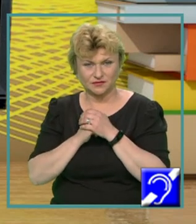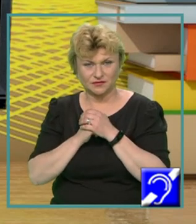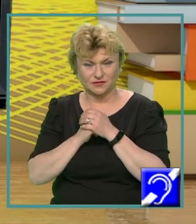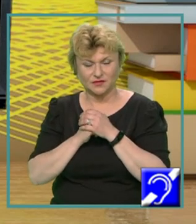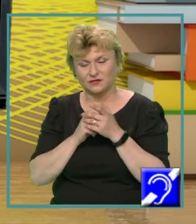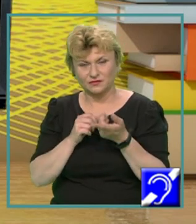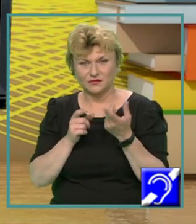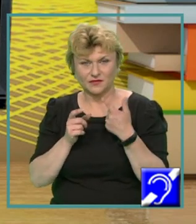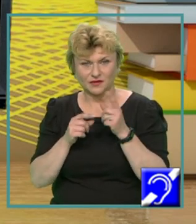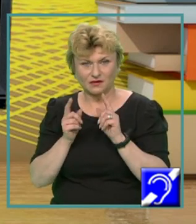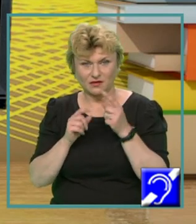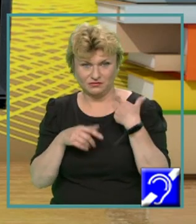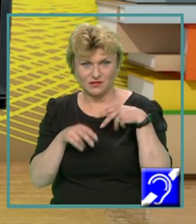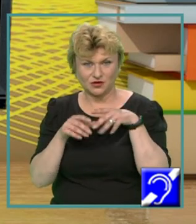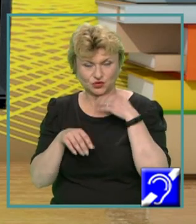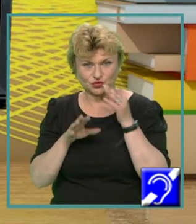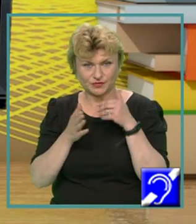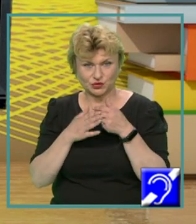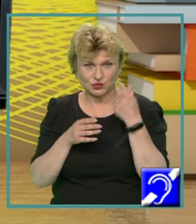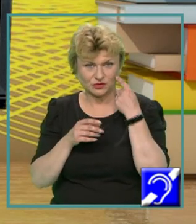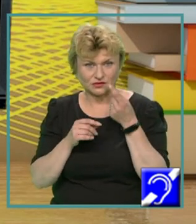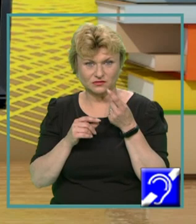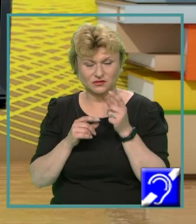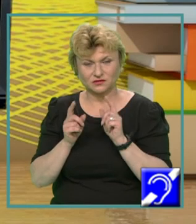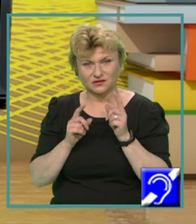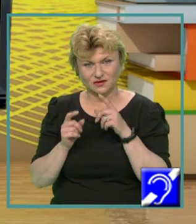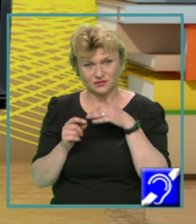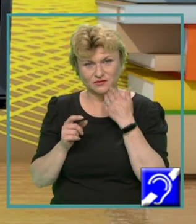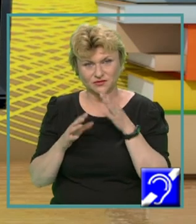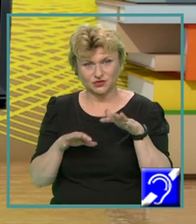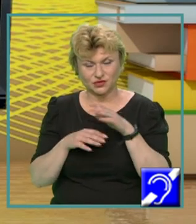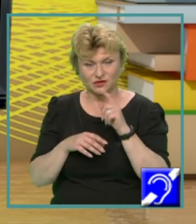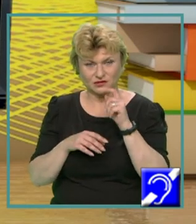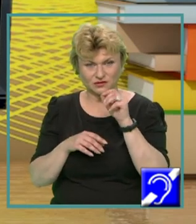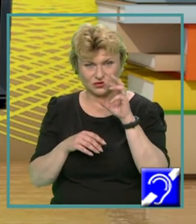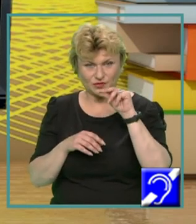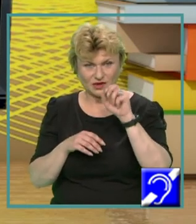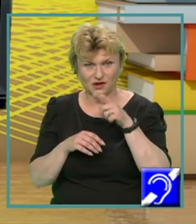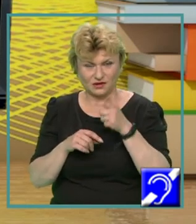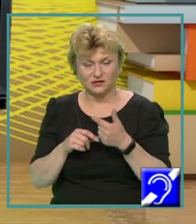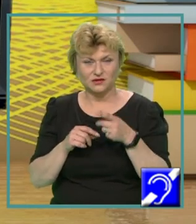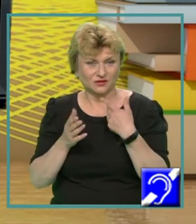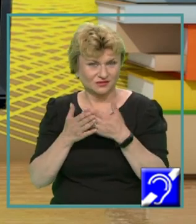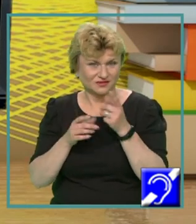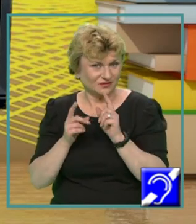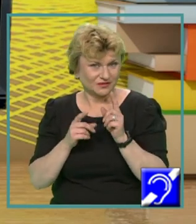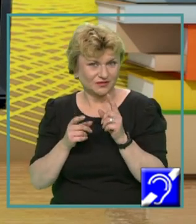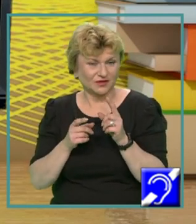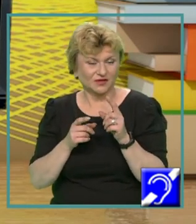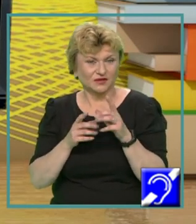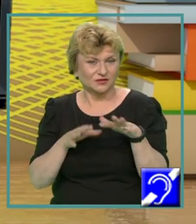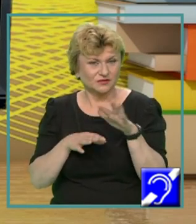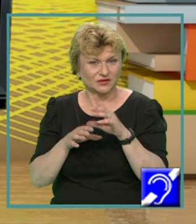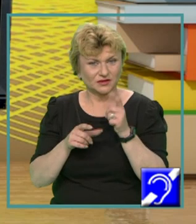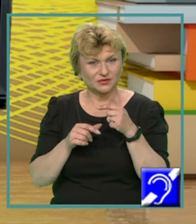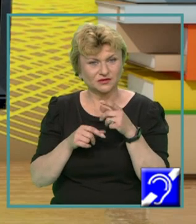pe creier. Dacă este un accident vascular în zona occipitală, ne pierdem și văzul, pentru că acolo se formează senzația de văz. De